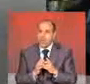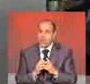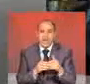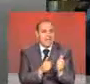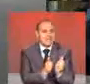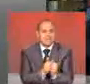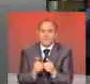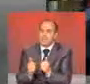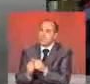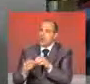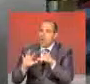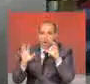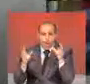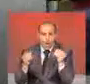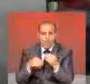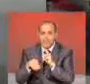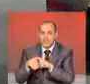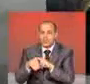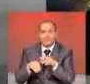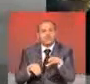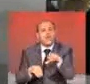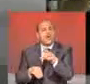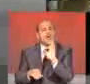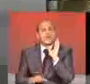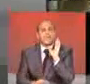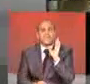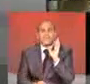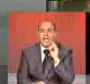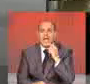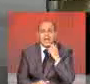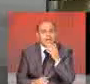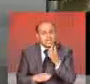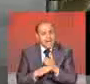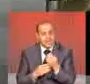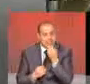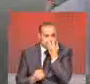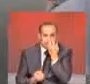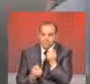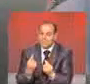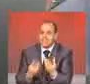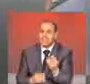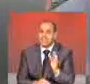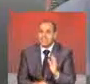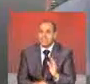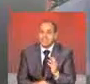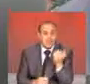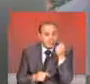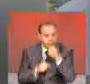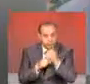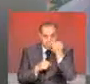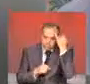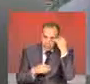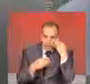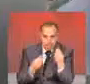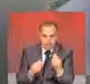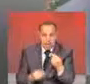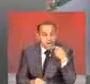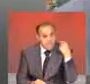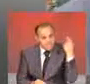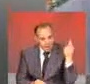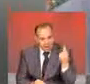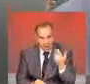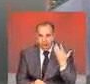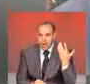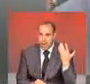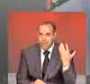وكافة المسؤولين في الجهات على أساس توفير حدائق مماثلة. يعني إبداع كبير في العالم،